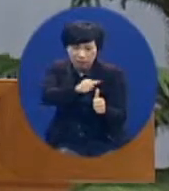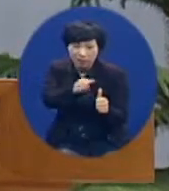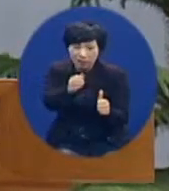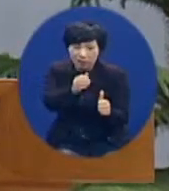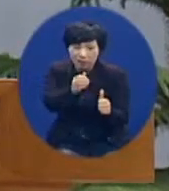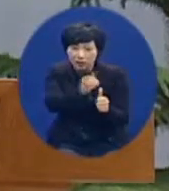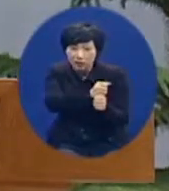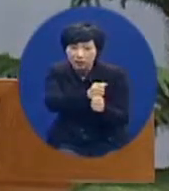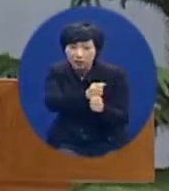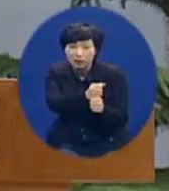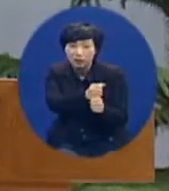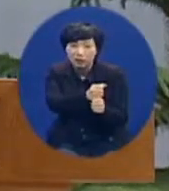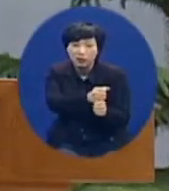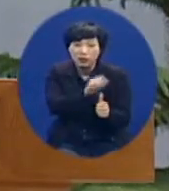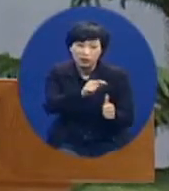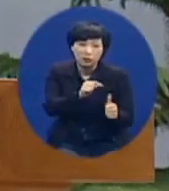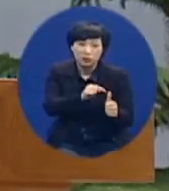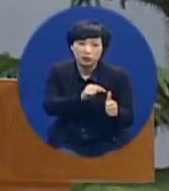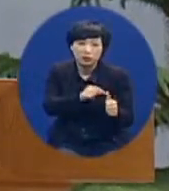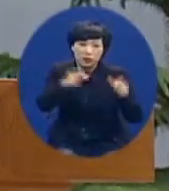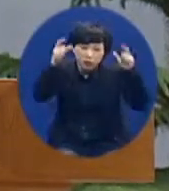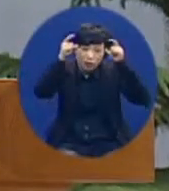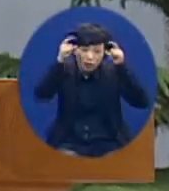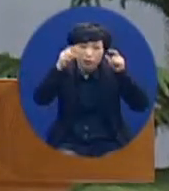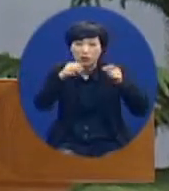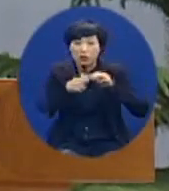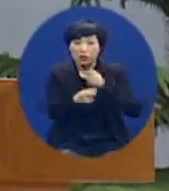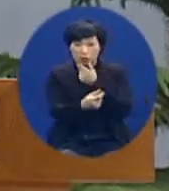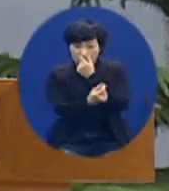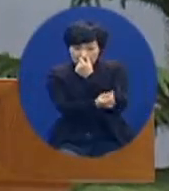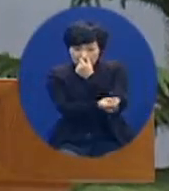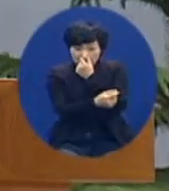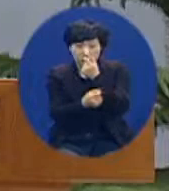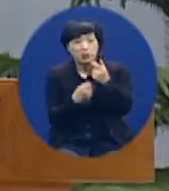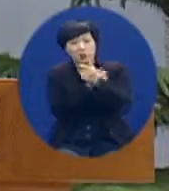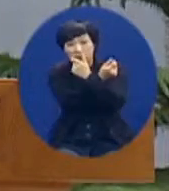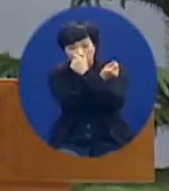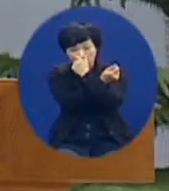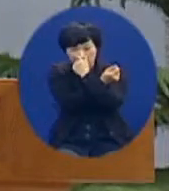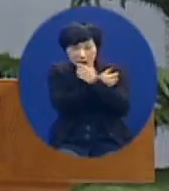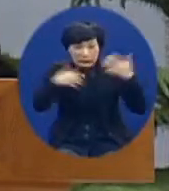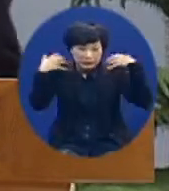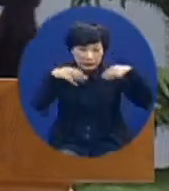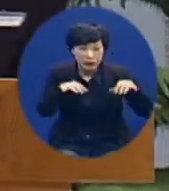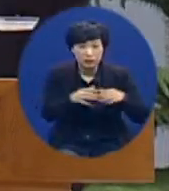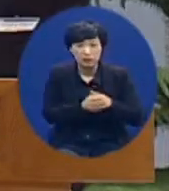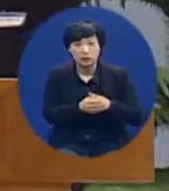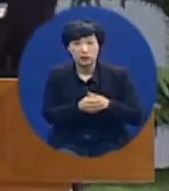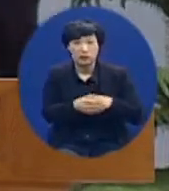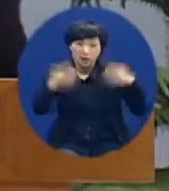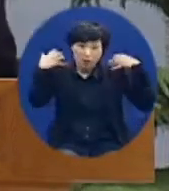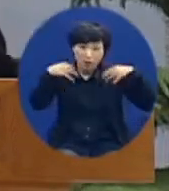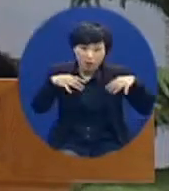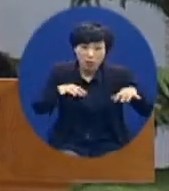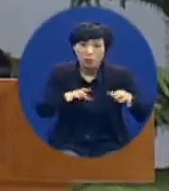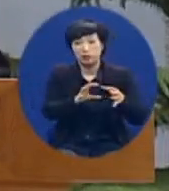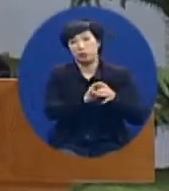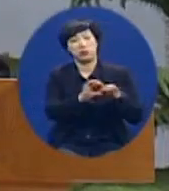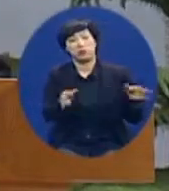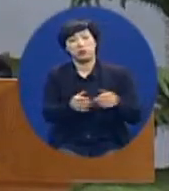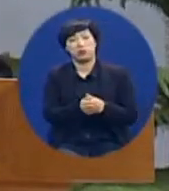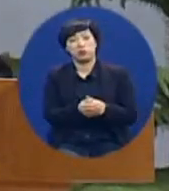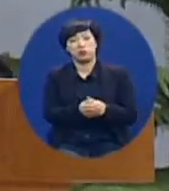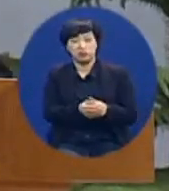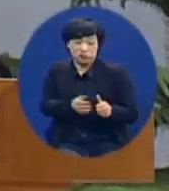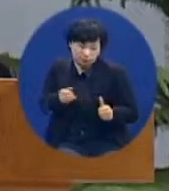No huge animal can survive once those snakes catch them. 사자도 사람은 호랑이도 아무것도